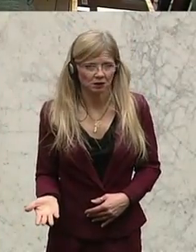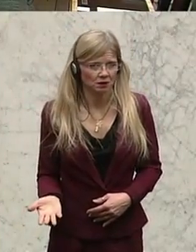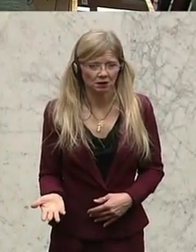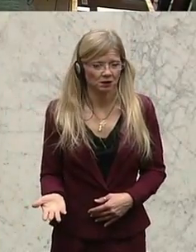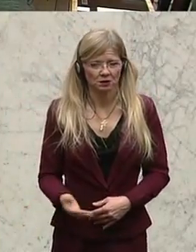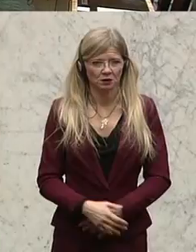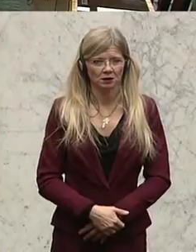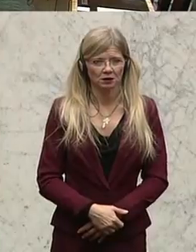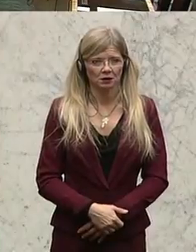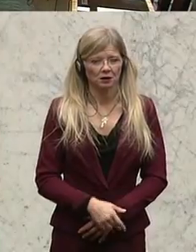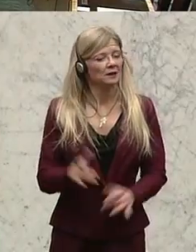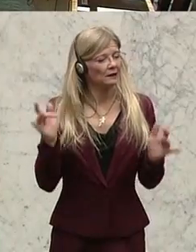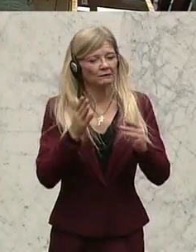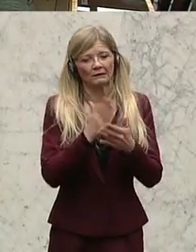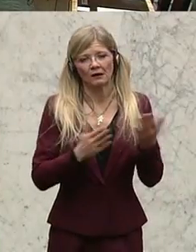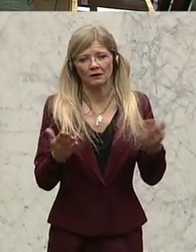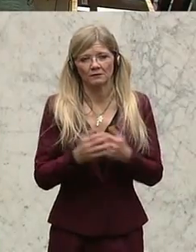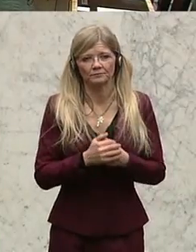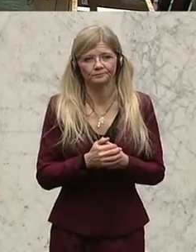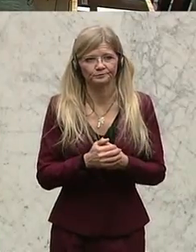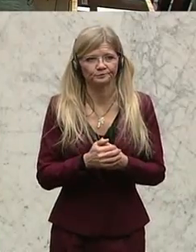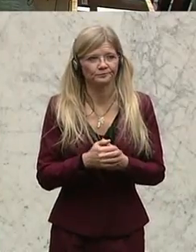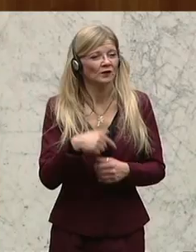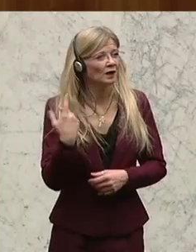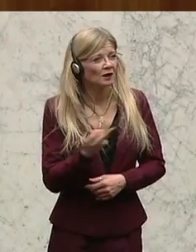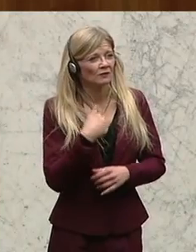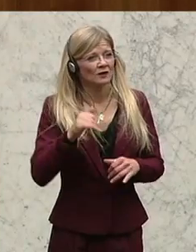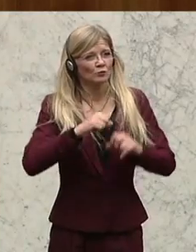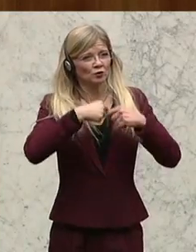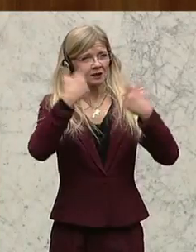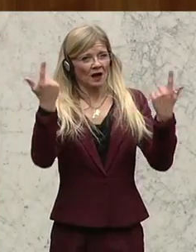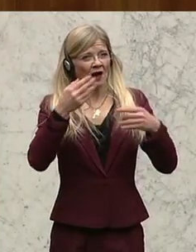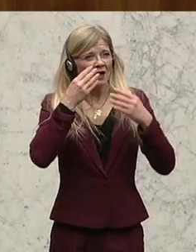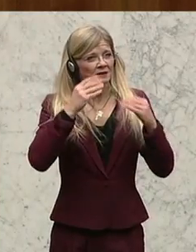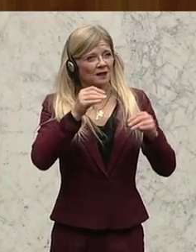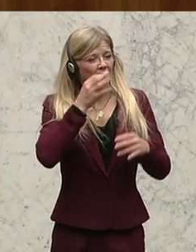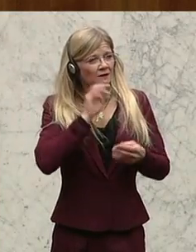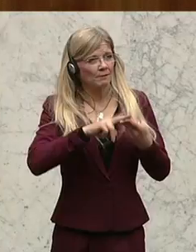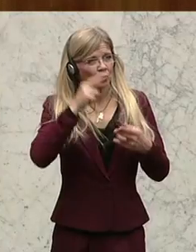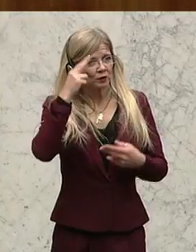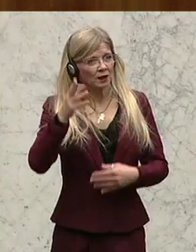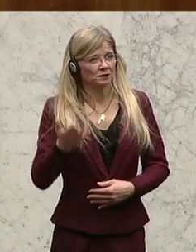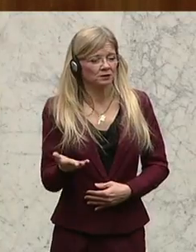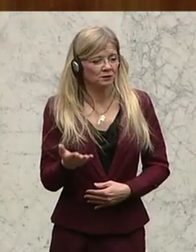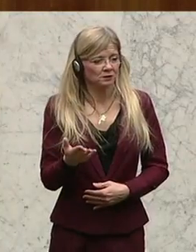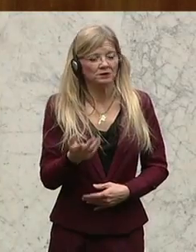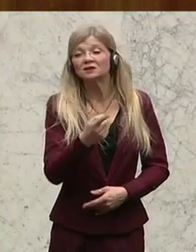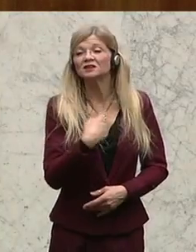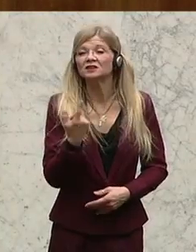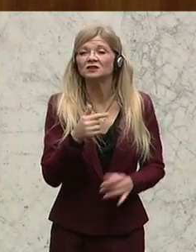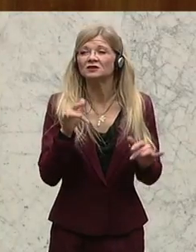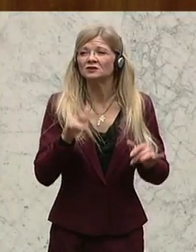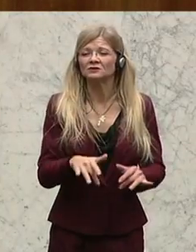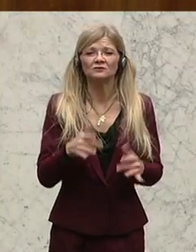bei Weitem nicht. Im Gegenteil. Eines muss uns klar sein, meine sehr geehrten Damen und Herren, wir haben einen Großteil